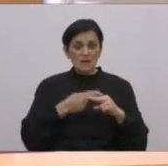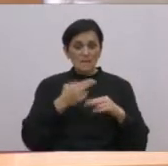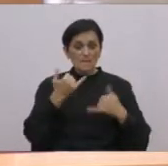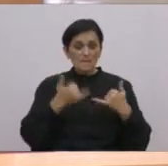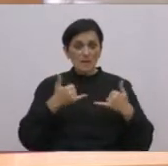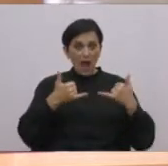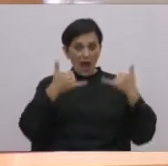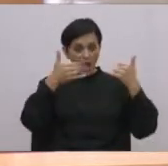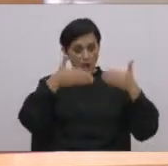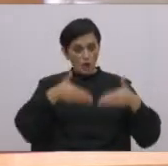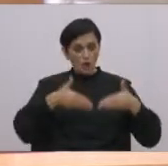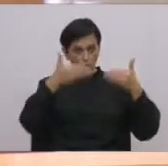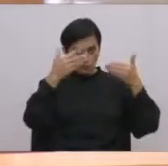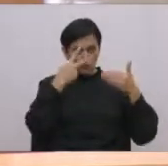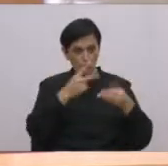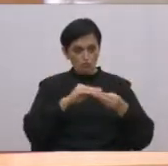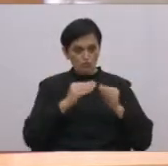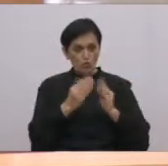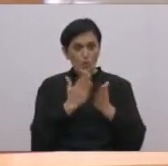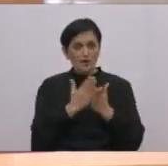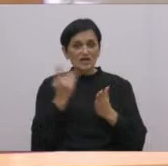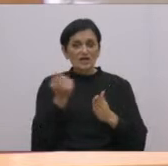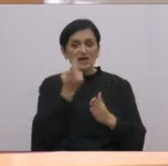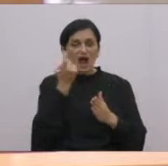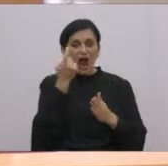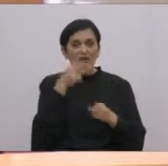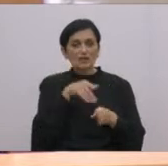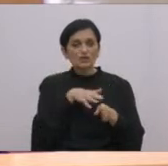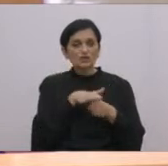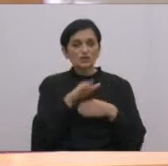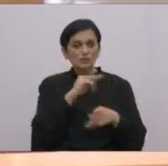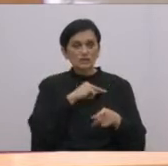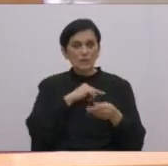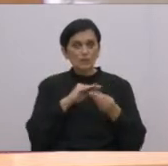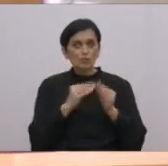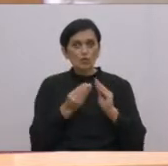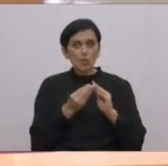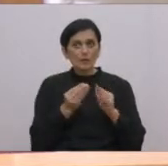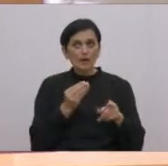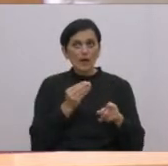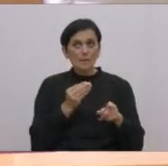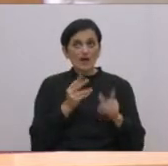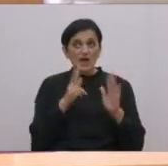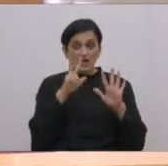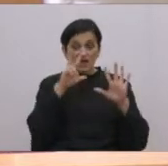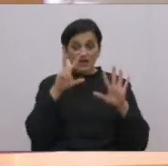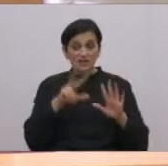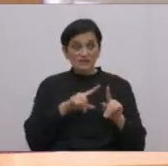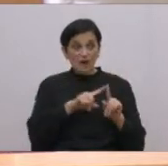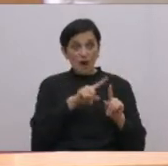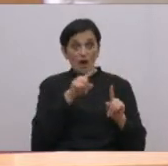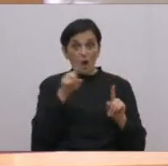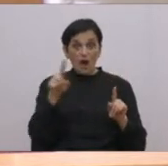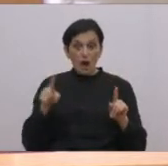და სიმტკიცის პრობლემაც არის, როგორც ჩანს, ანუ ხარისხობრივად შესრულებული სამუშაოს პრობლემაც არის და 8 თვის მანძილზე ცუდი